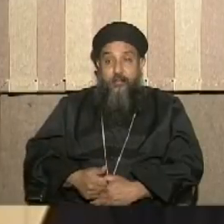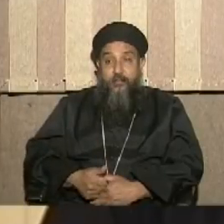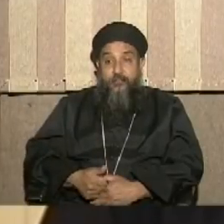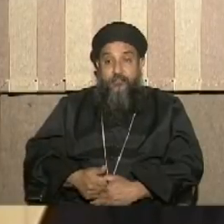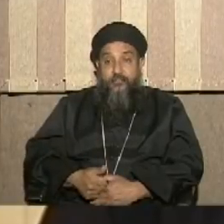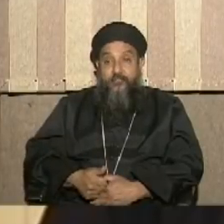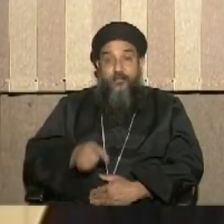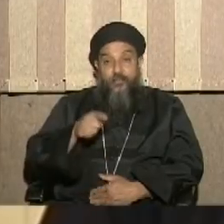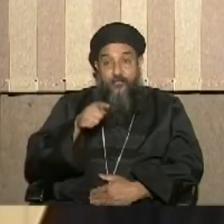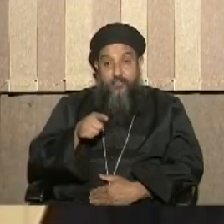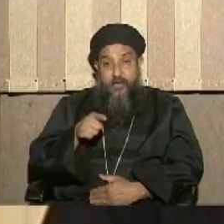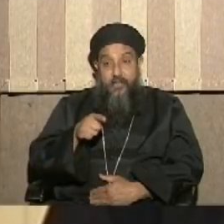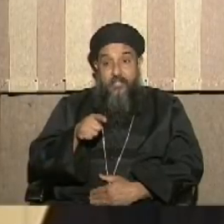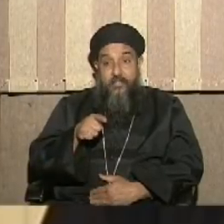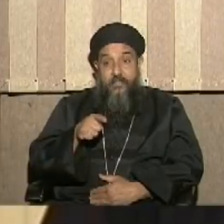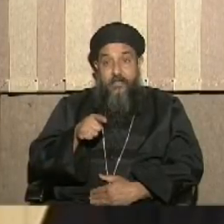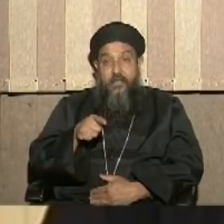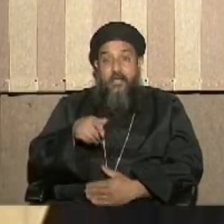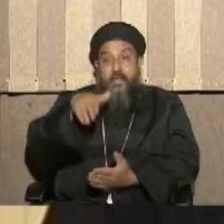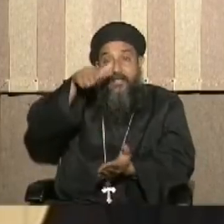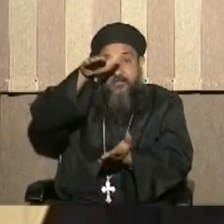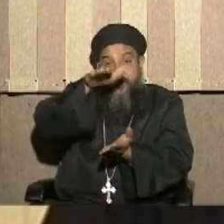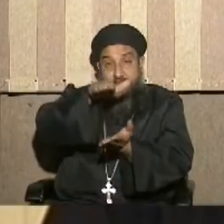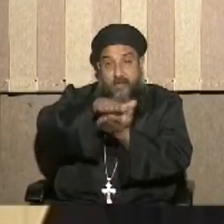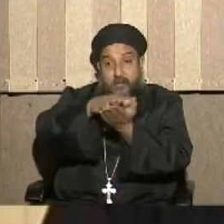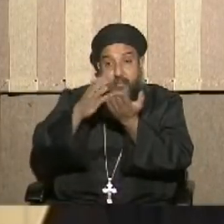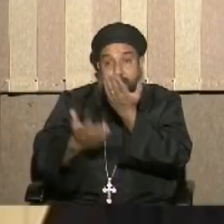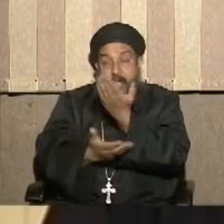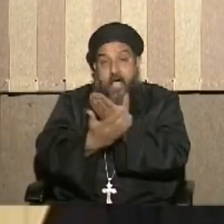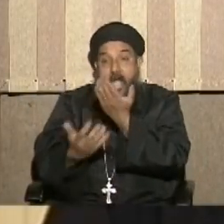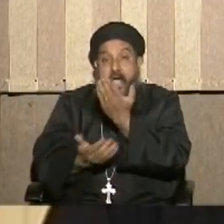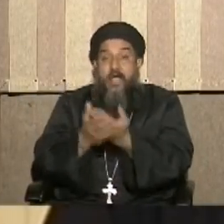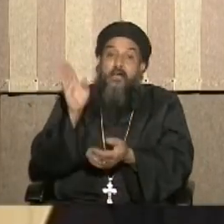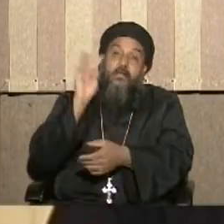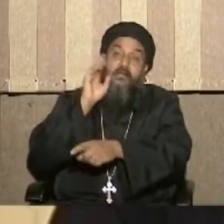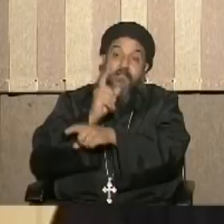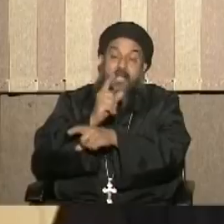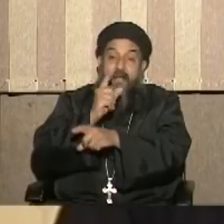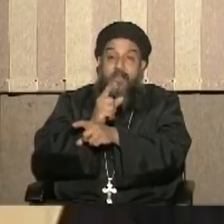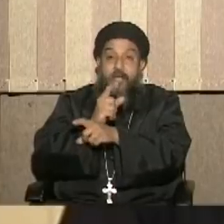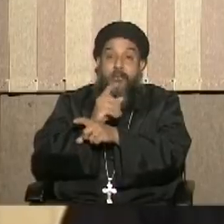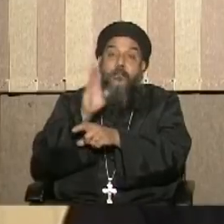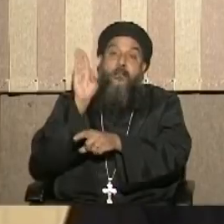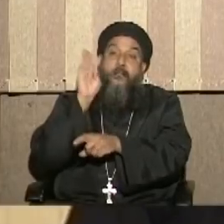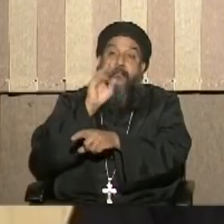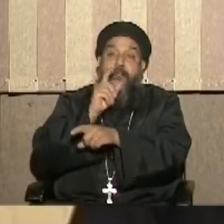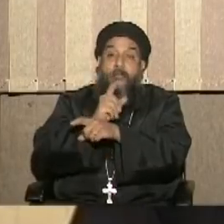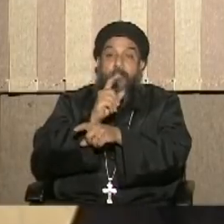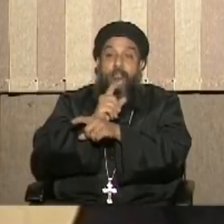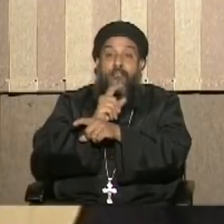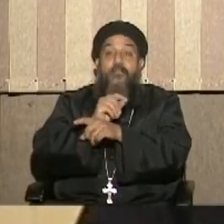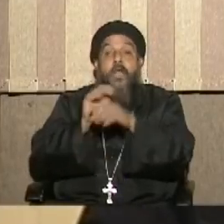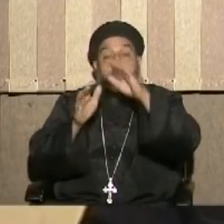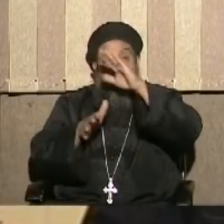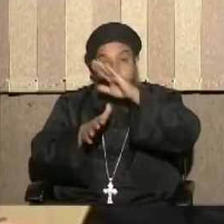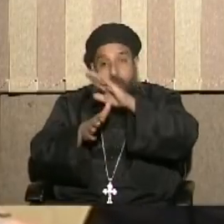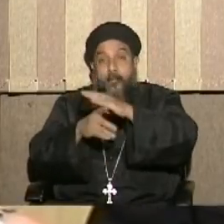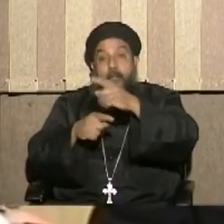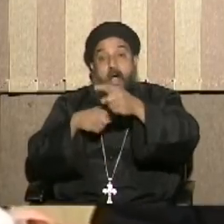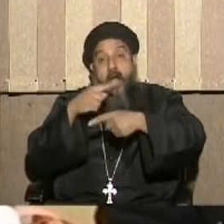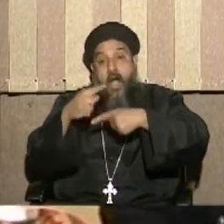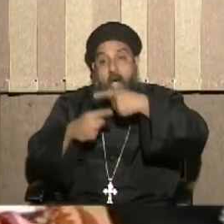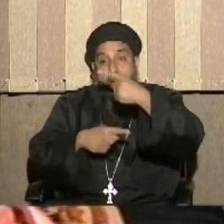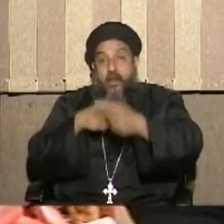سيدني تقوم بطبع عظة قداسة البابا المعظم الأنبا شنودة الثالث على السي دي ويتم